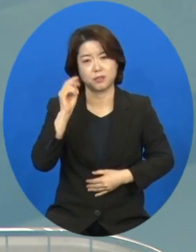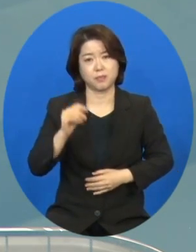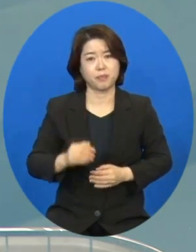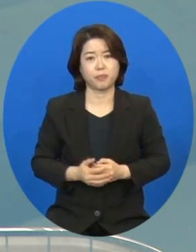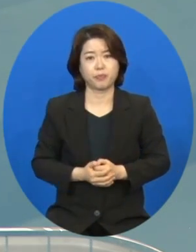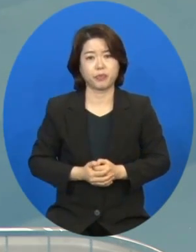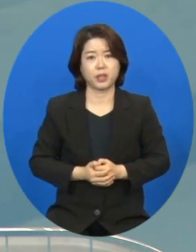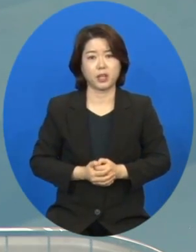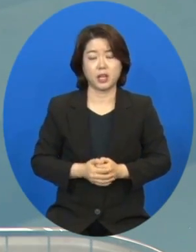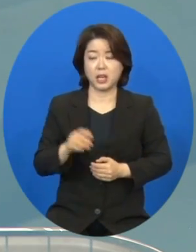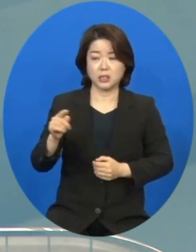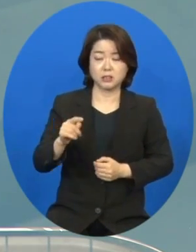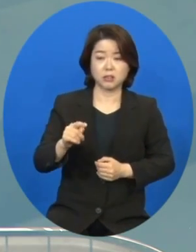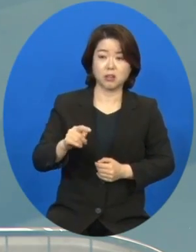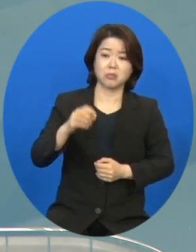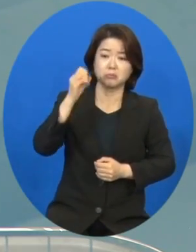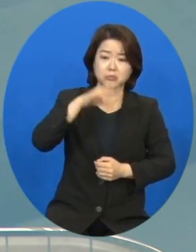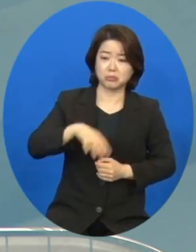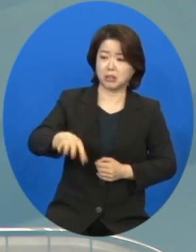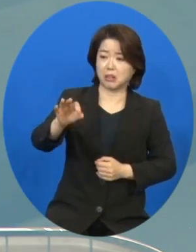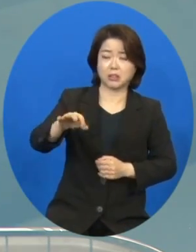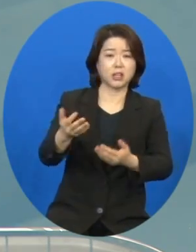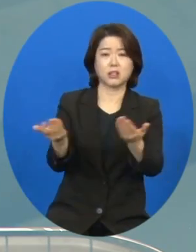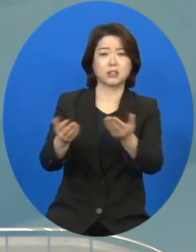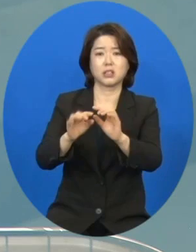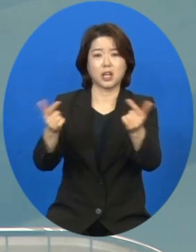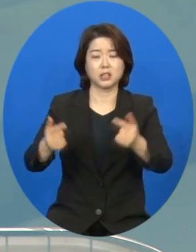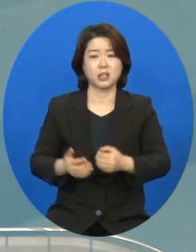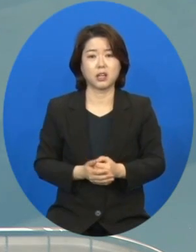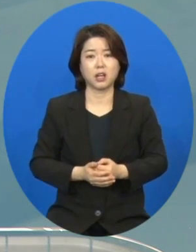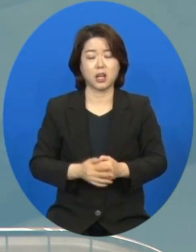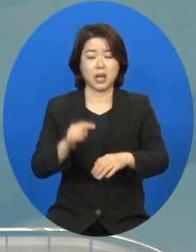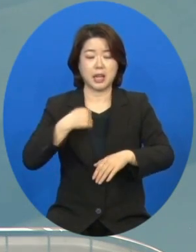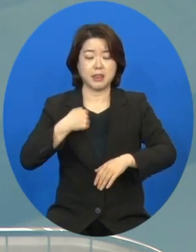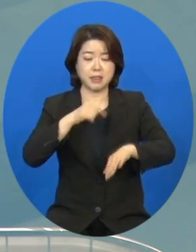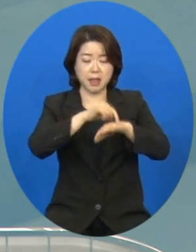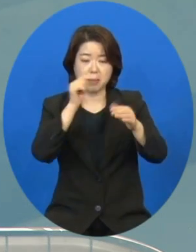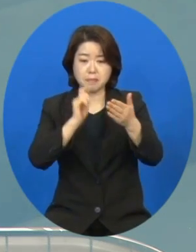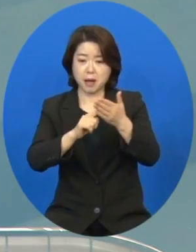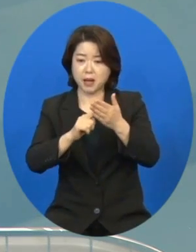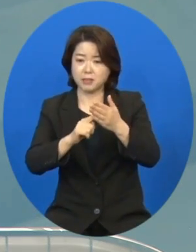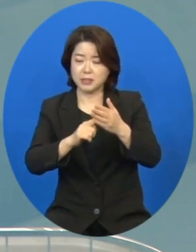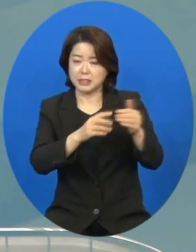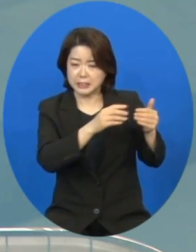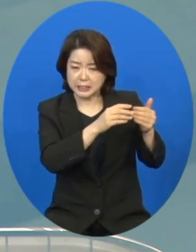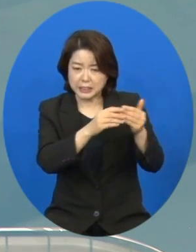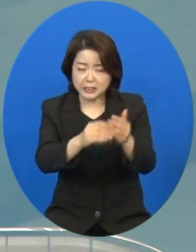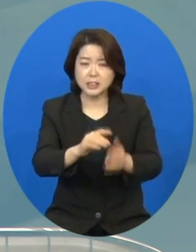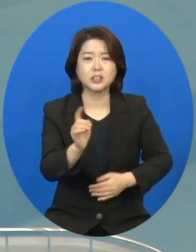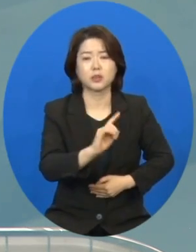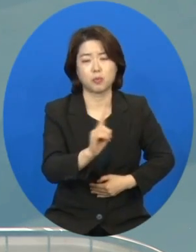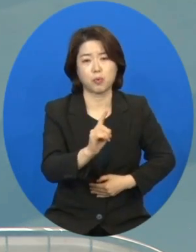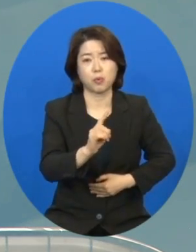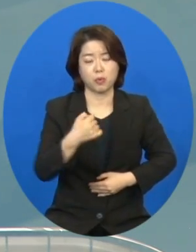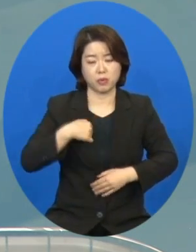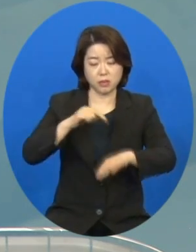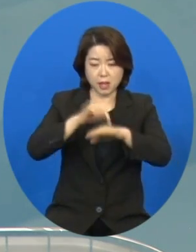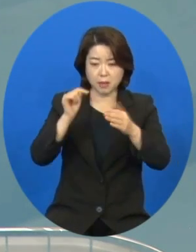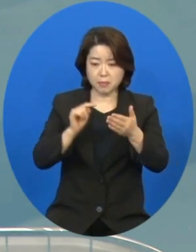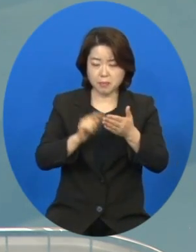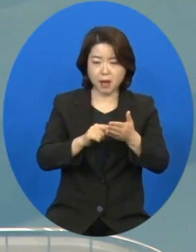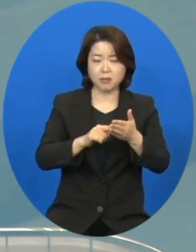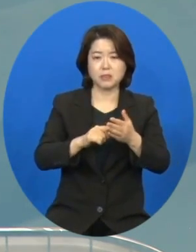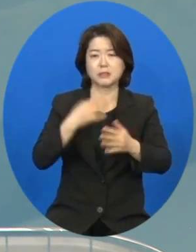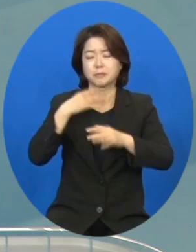정말 아무것도 아닌 게 아닙니다. 무엇이 내 마음을 끌고 있는가? 내 마음의 갈망은 무엇인가? 그건